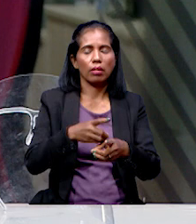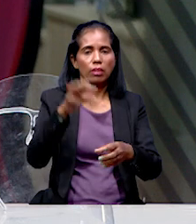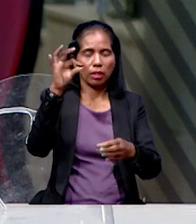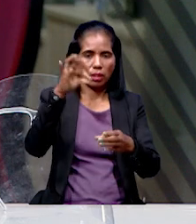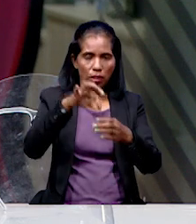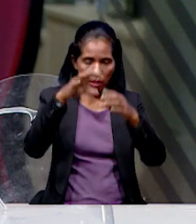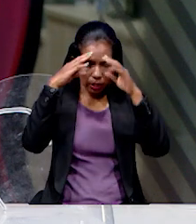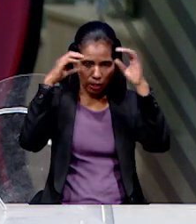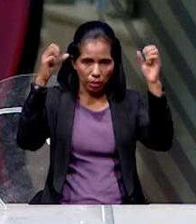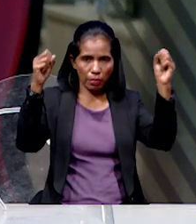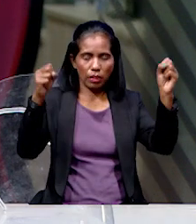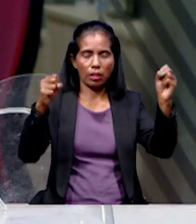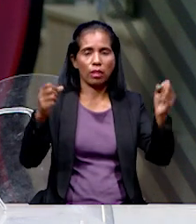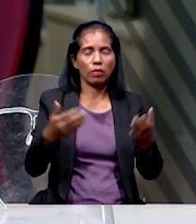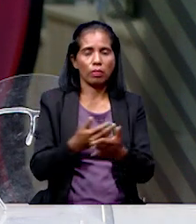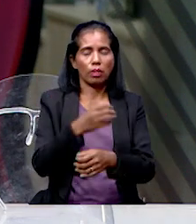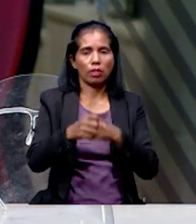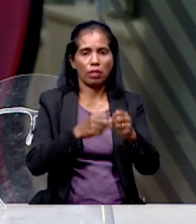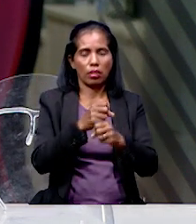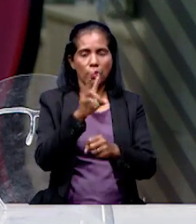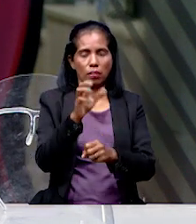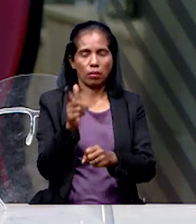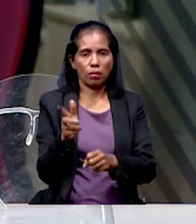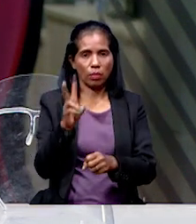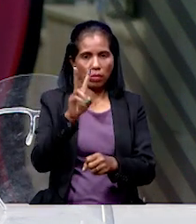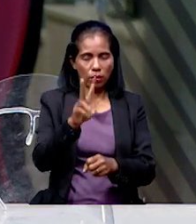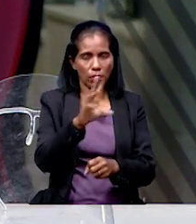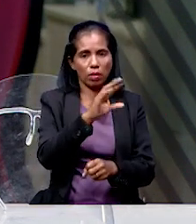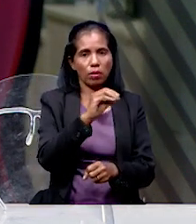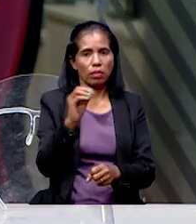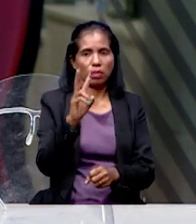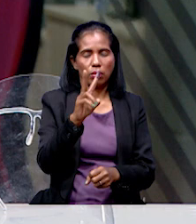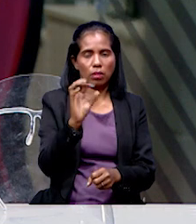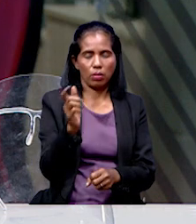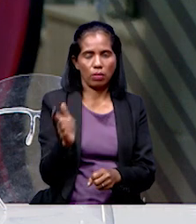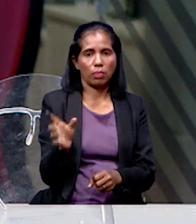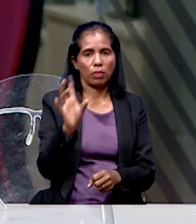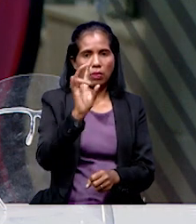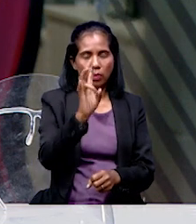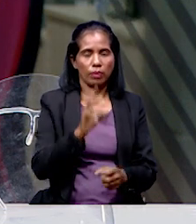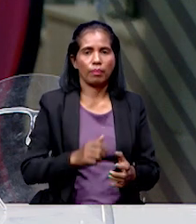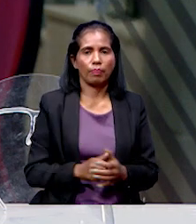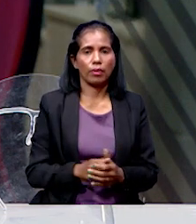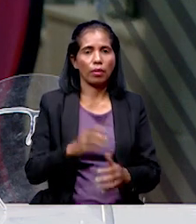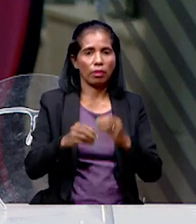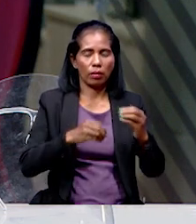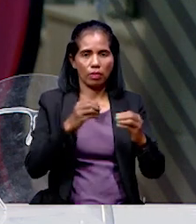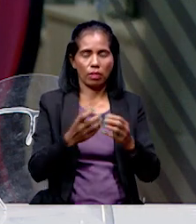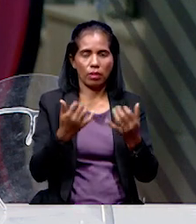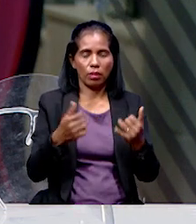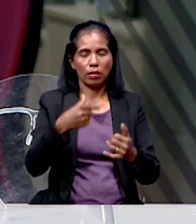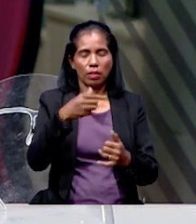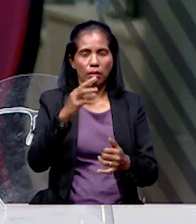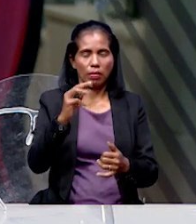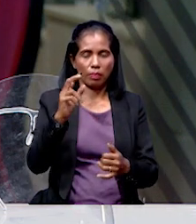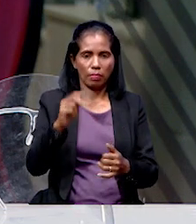Presidente Republika Fong ba periodo riung rua ronulu resing rua to riung rua ronulu resing itu. Relasiono hoi dane, GMN